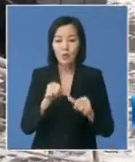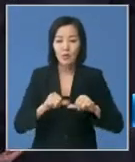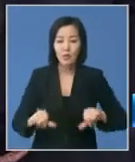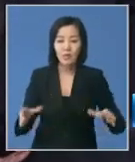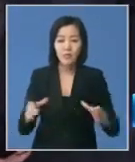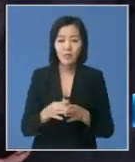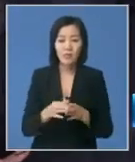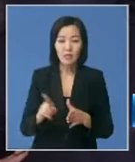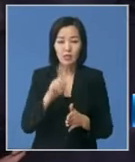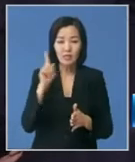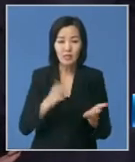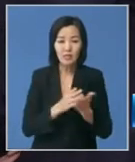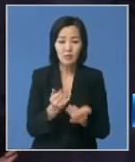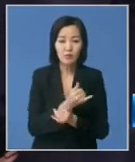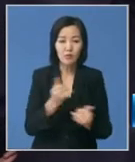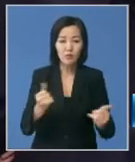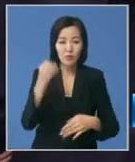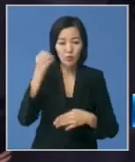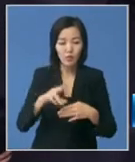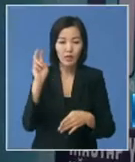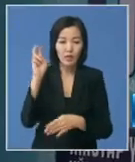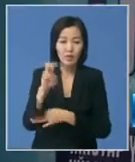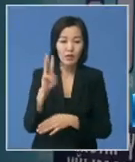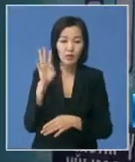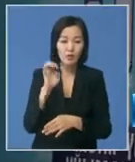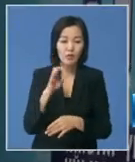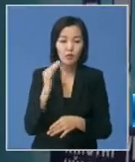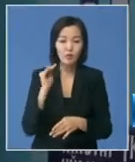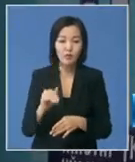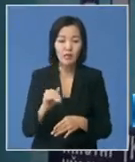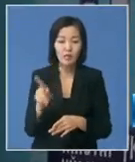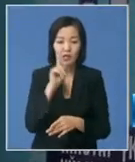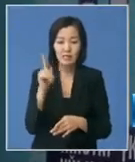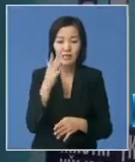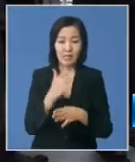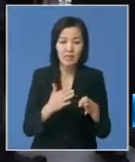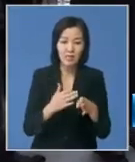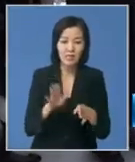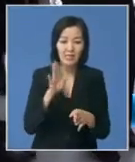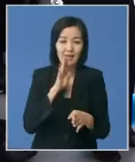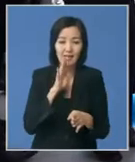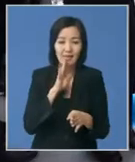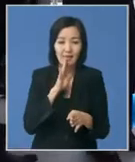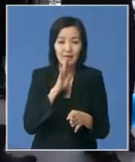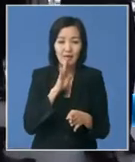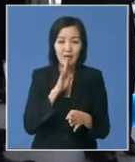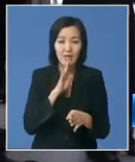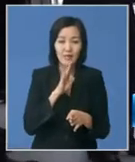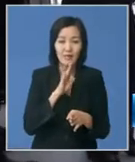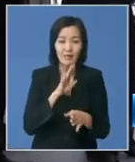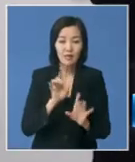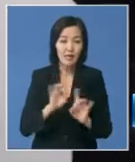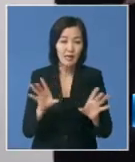қызмет көрсету орталығында да болды. Облыс бойынша 400 мыңнан астам жас болса, соның тең жартысы әйелдер деген мәлімет осы жерде